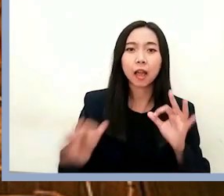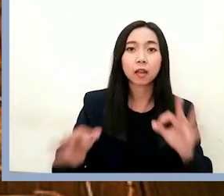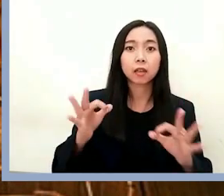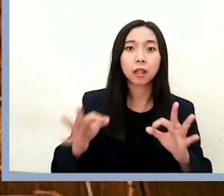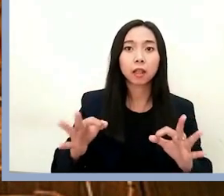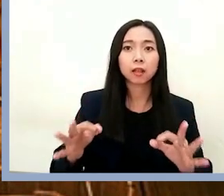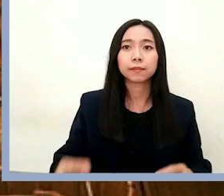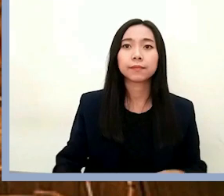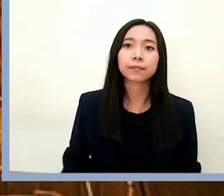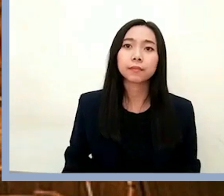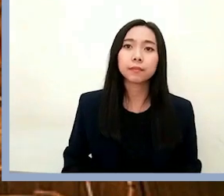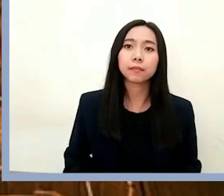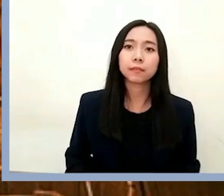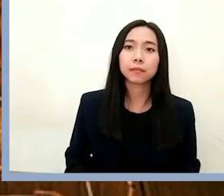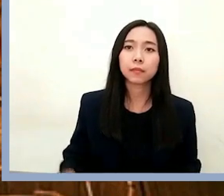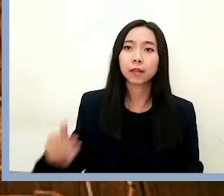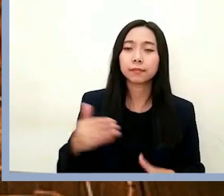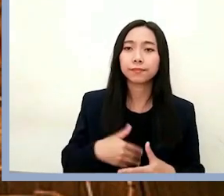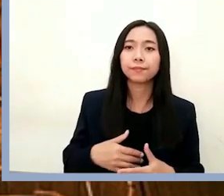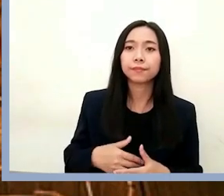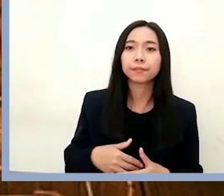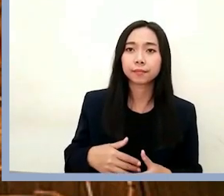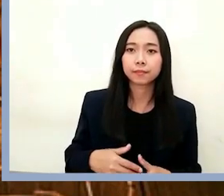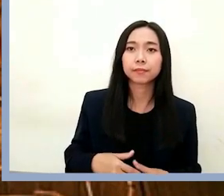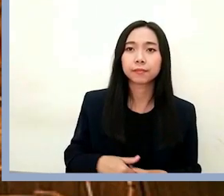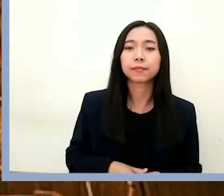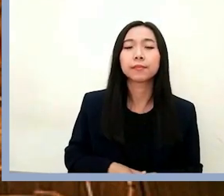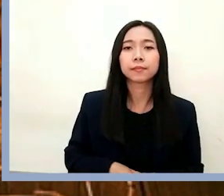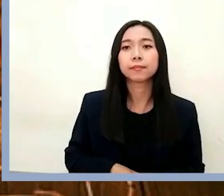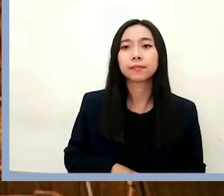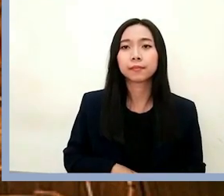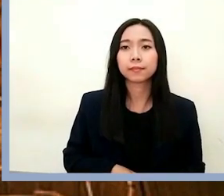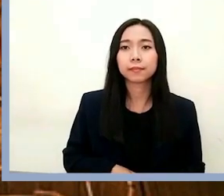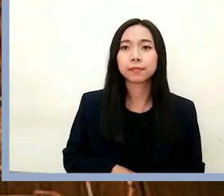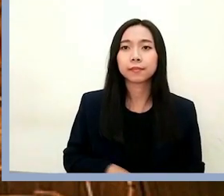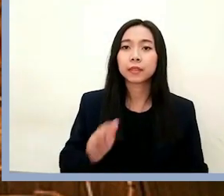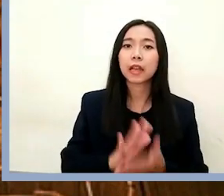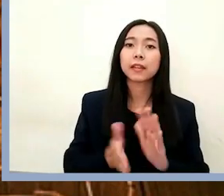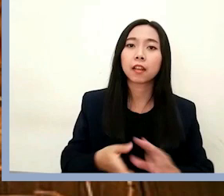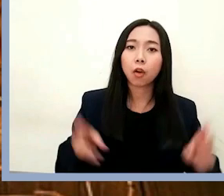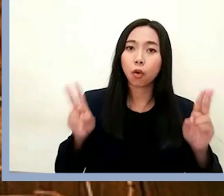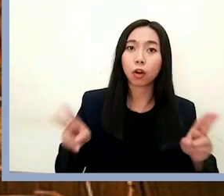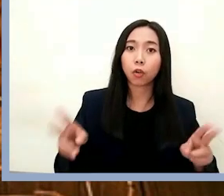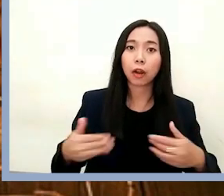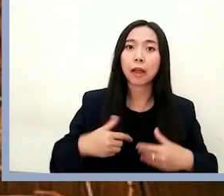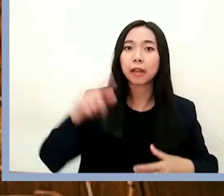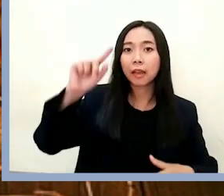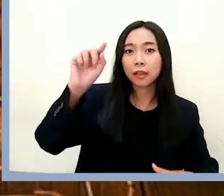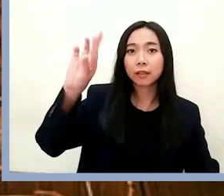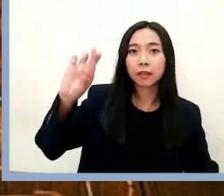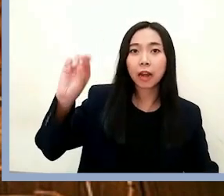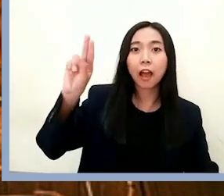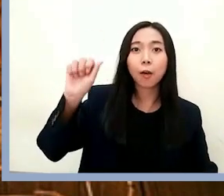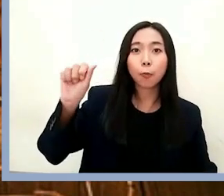saudara-saudara di dalam ilmu jiwa ya dalam psikologi itu dikenal ya bahwa orang-orang yang mengalami trauma trauma seperti ini